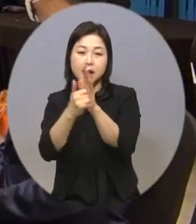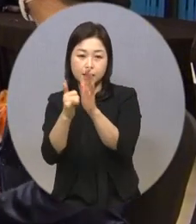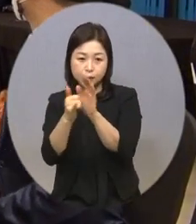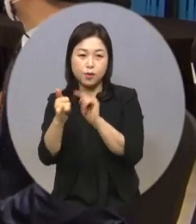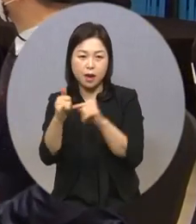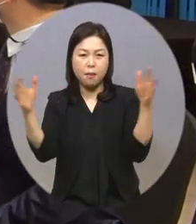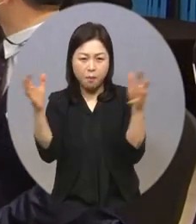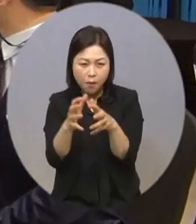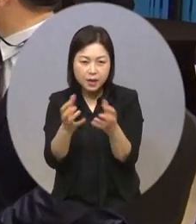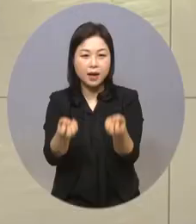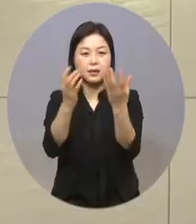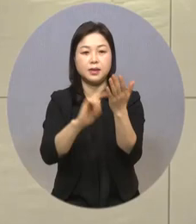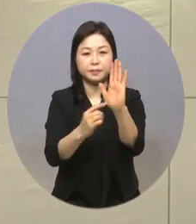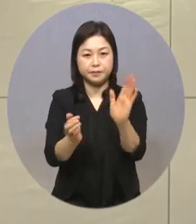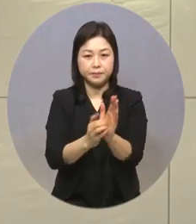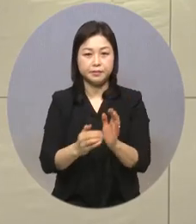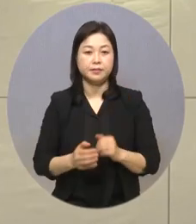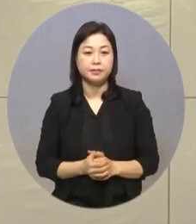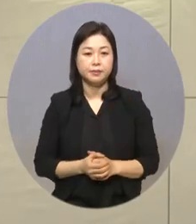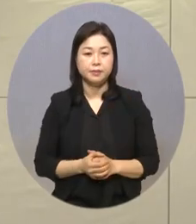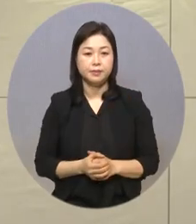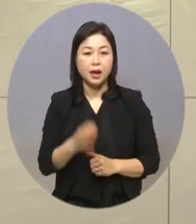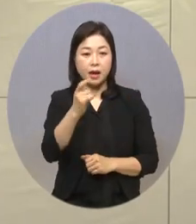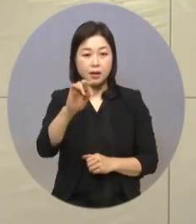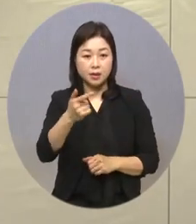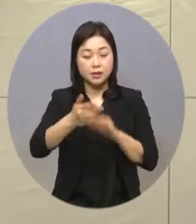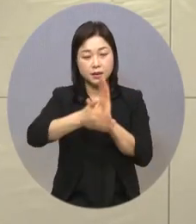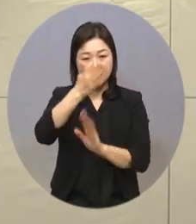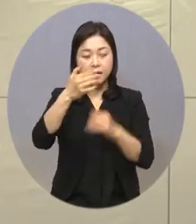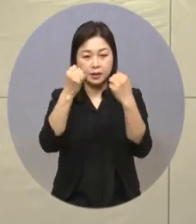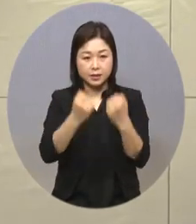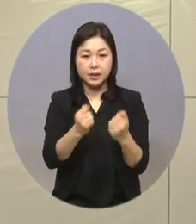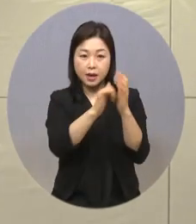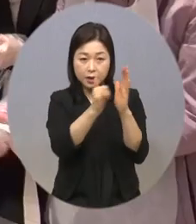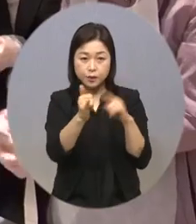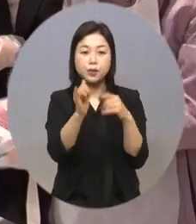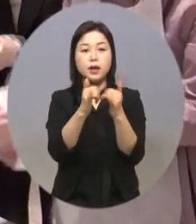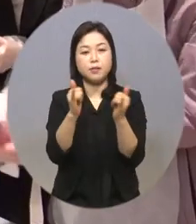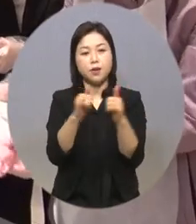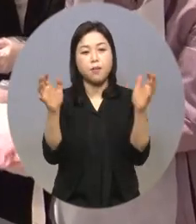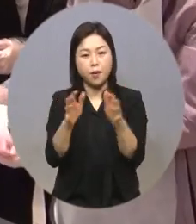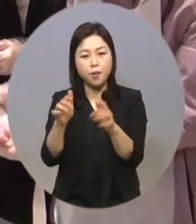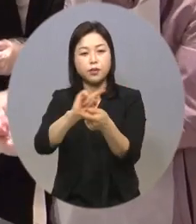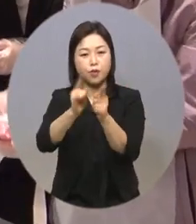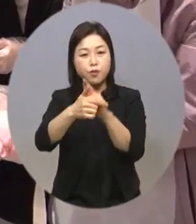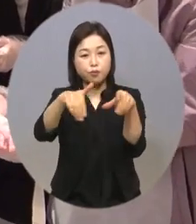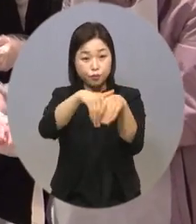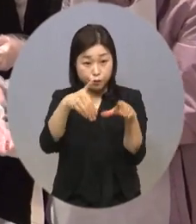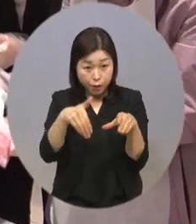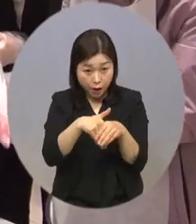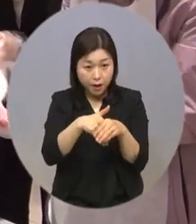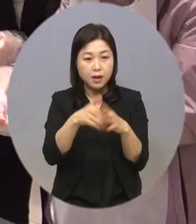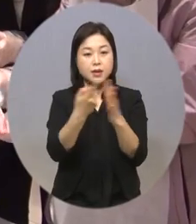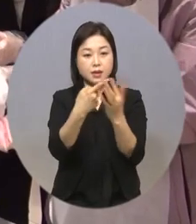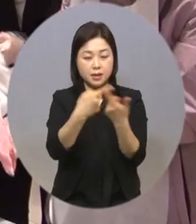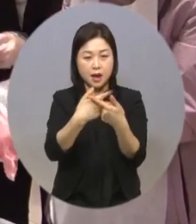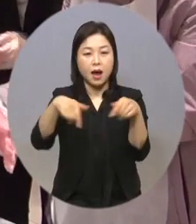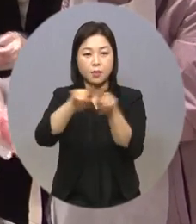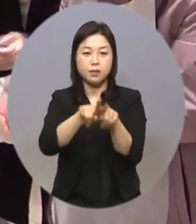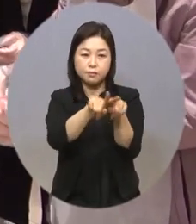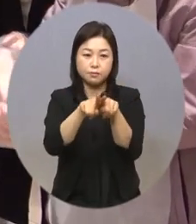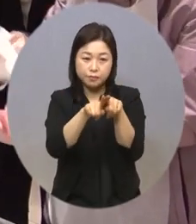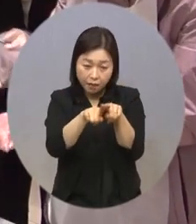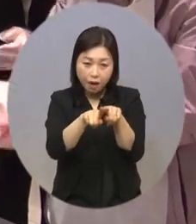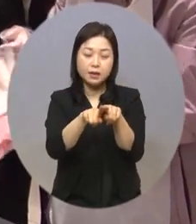함께가 진행되었습니다. 이날 행사는 아산시에서 거주하는 가족들이 모여 서로 문화를 이해하고 함께 어울려 살아가는